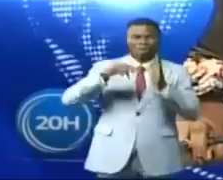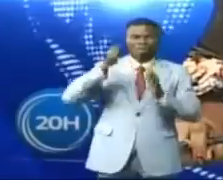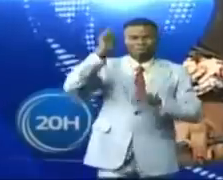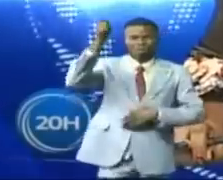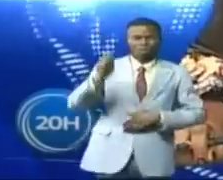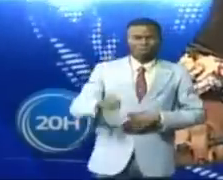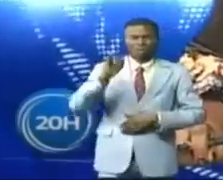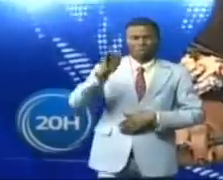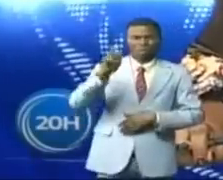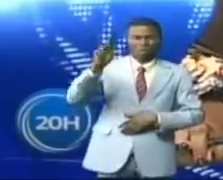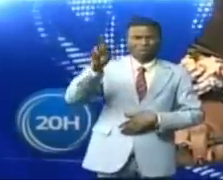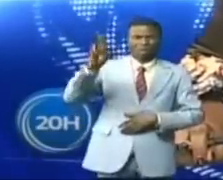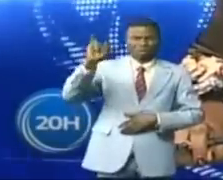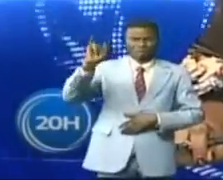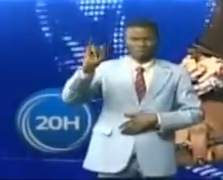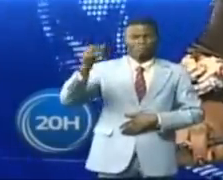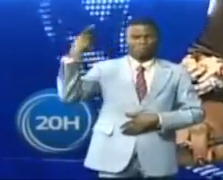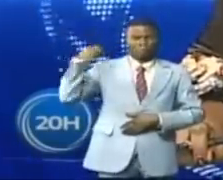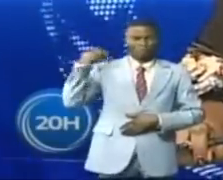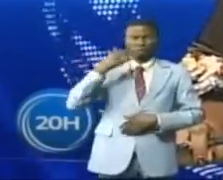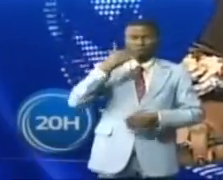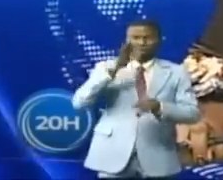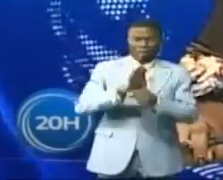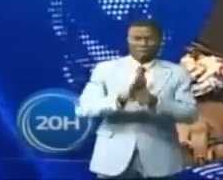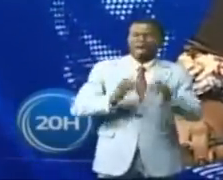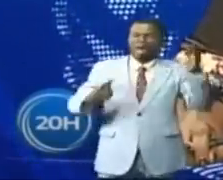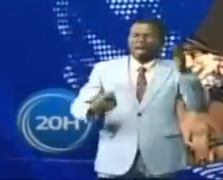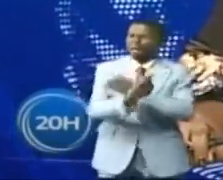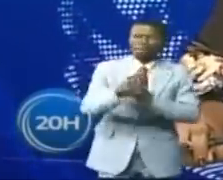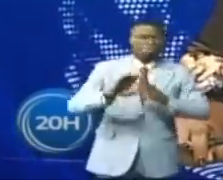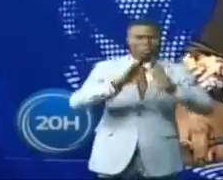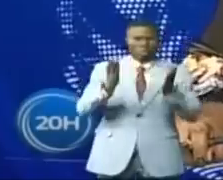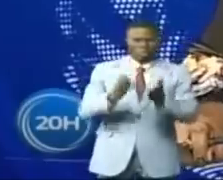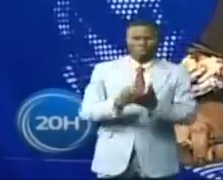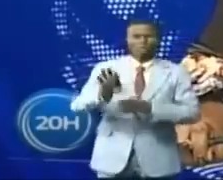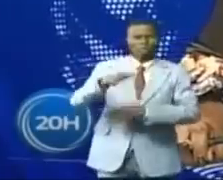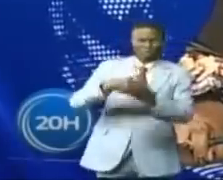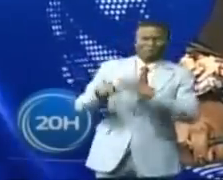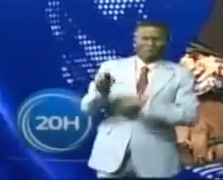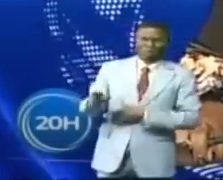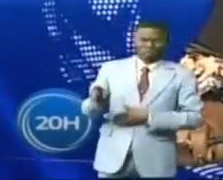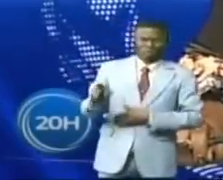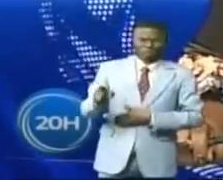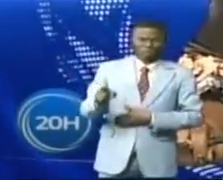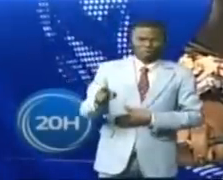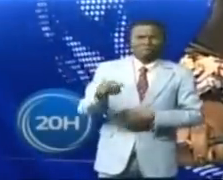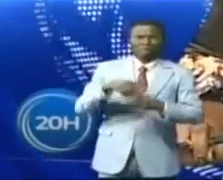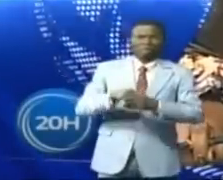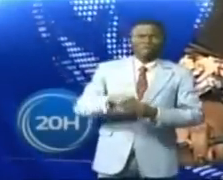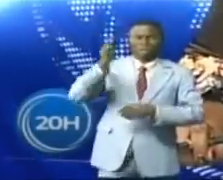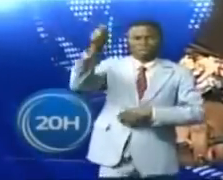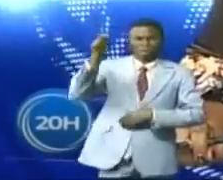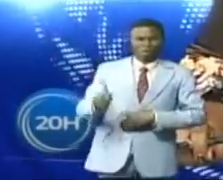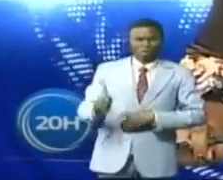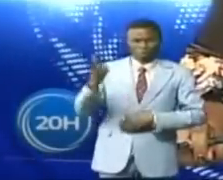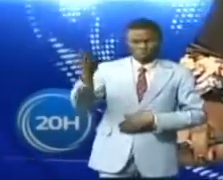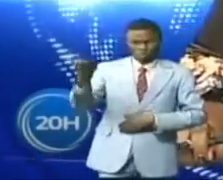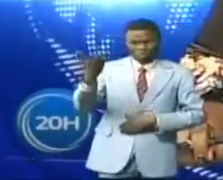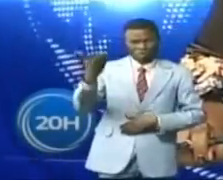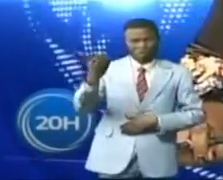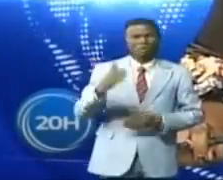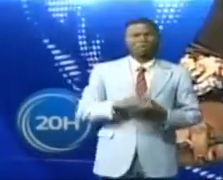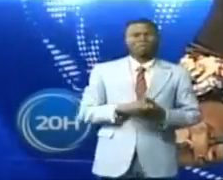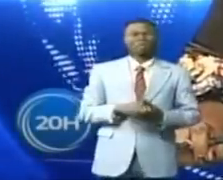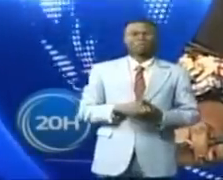de l'Ituri, cette notabilité a promis de dénoncer ceux qui oseraient créer le bastion d'un groupe armé dans cette partie de la